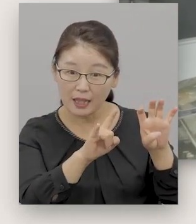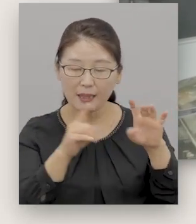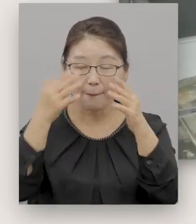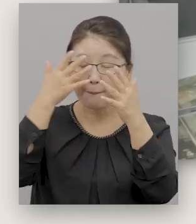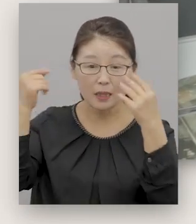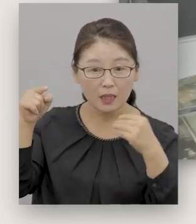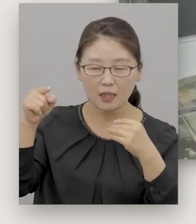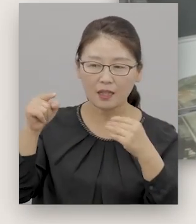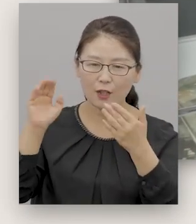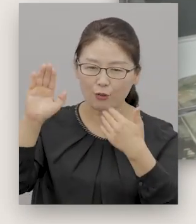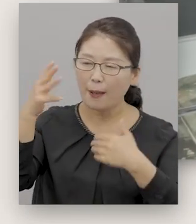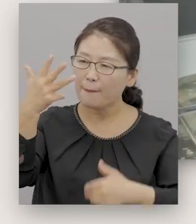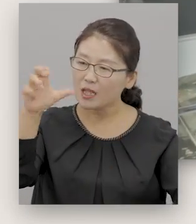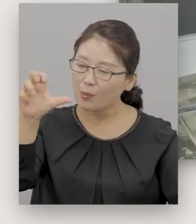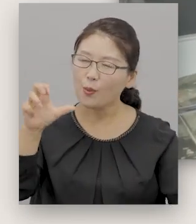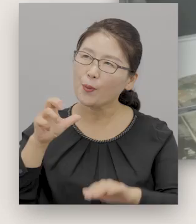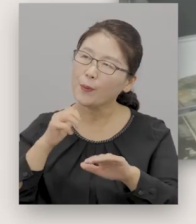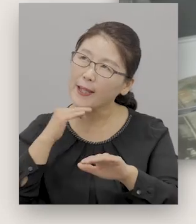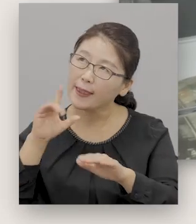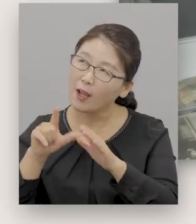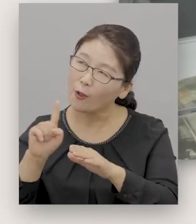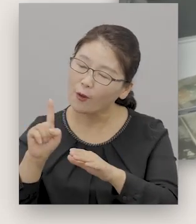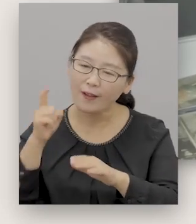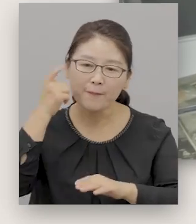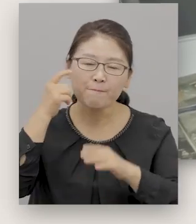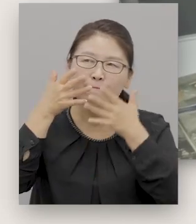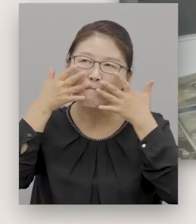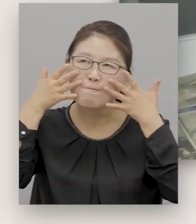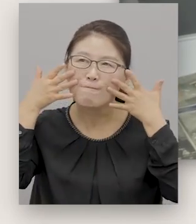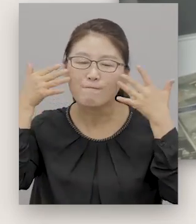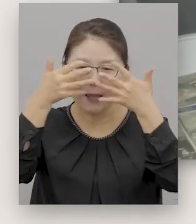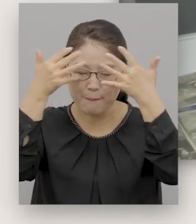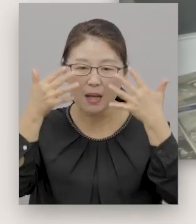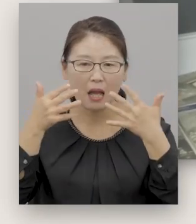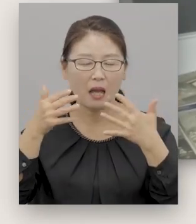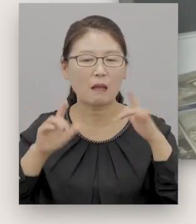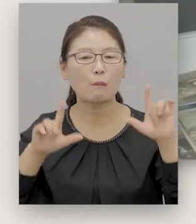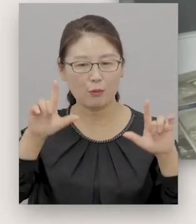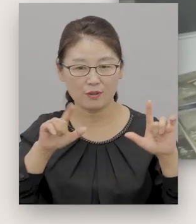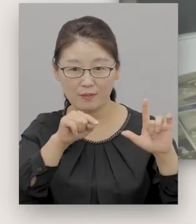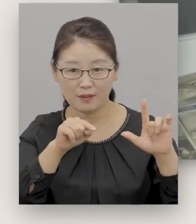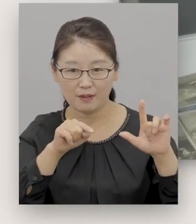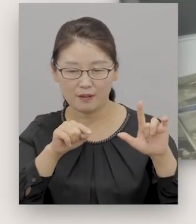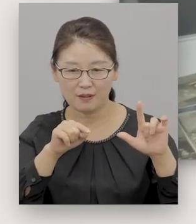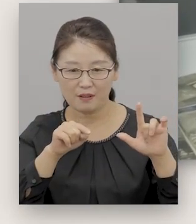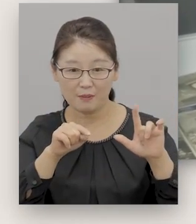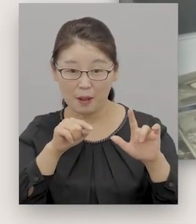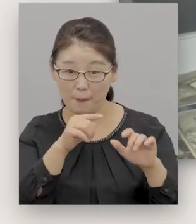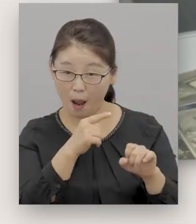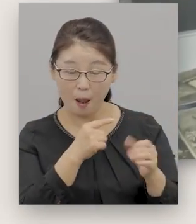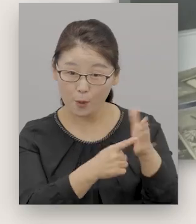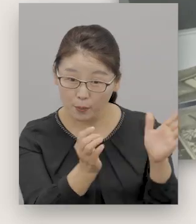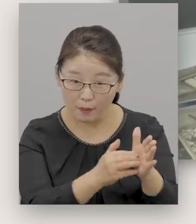85살이었을 때의 모습을 연출을 한 것이죠. 굉장히 아이러니하게도 뒷샹은